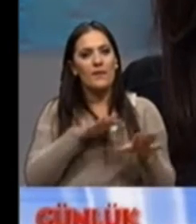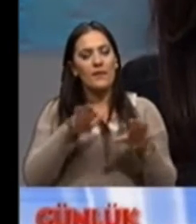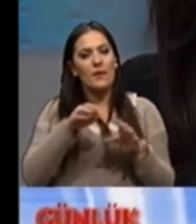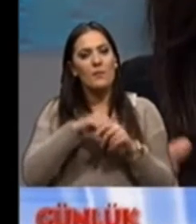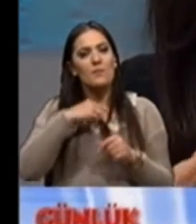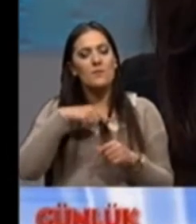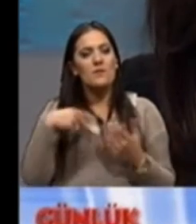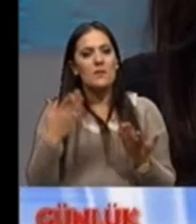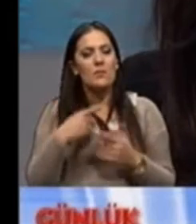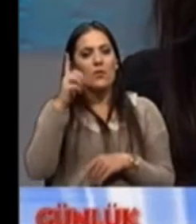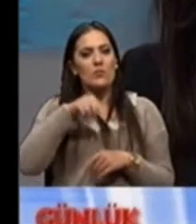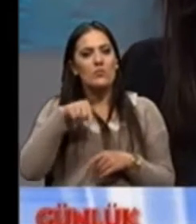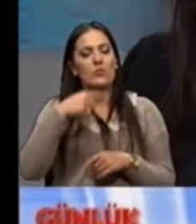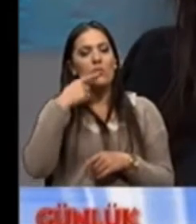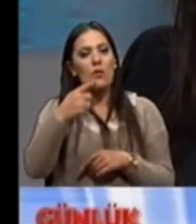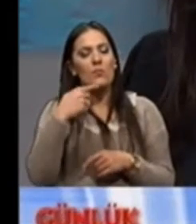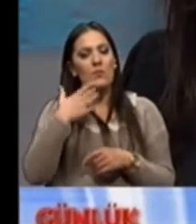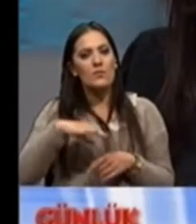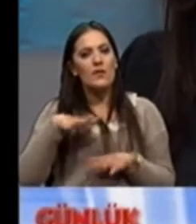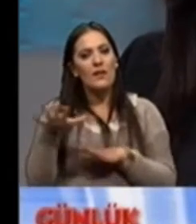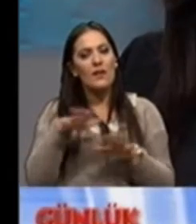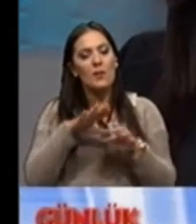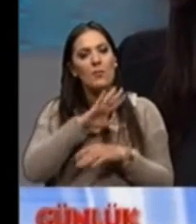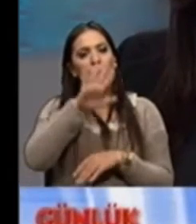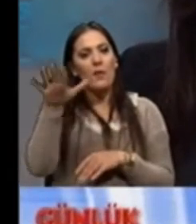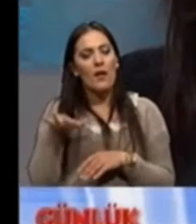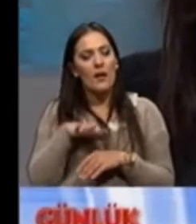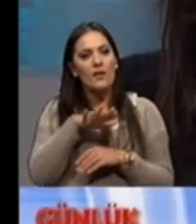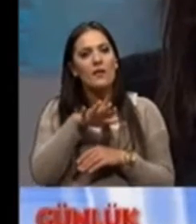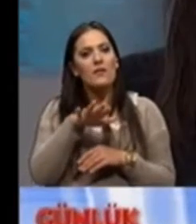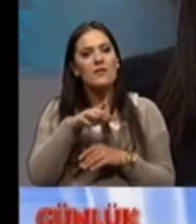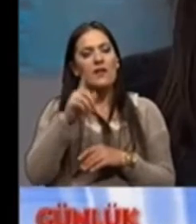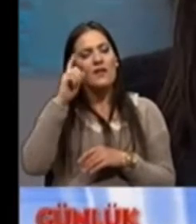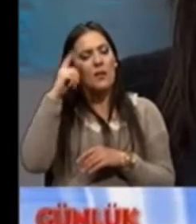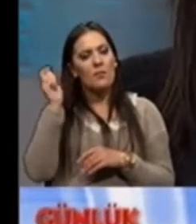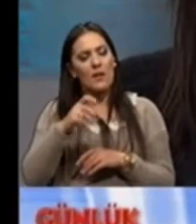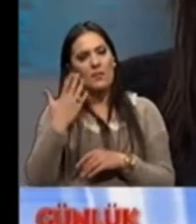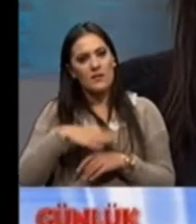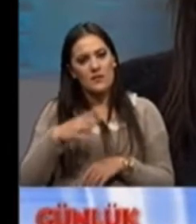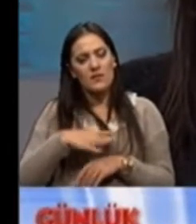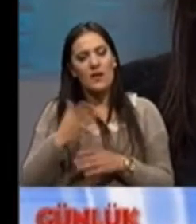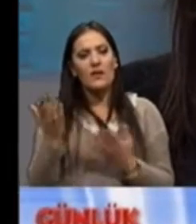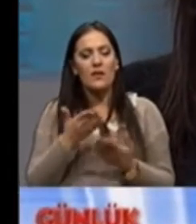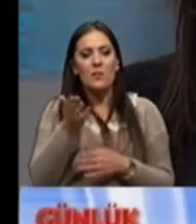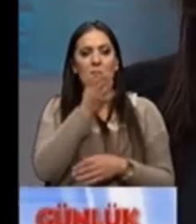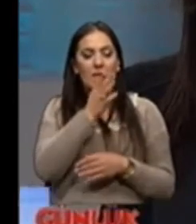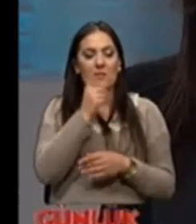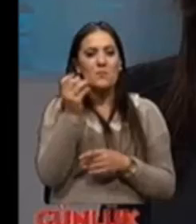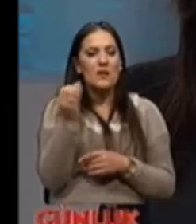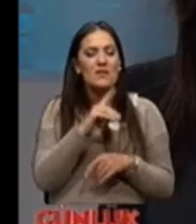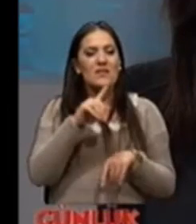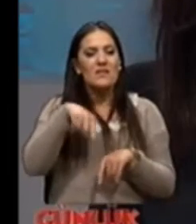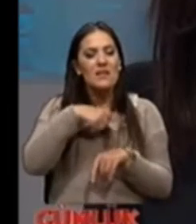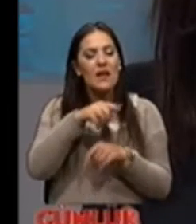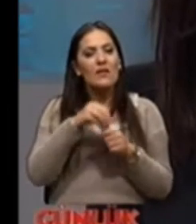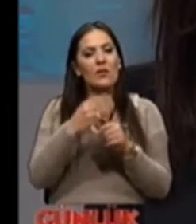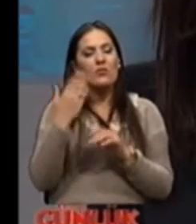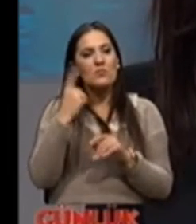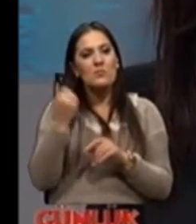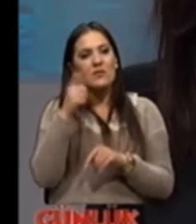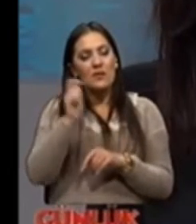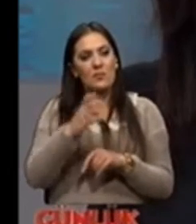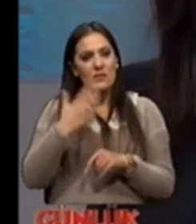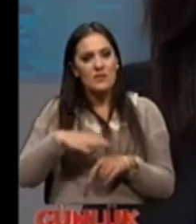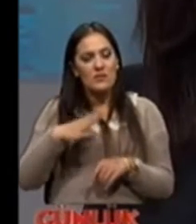şunu söylemek istiyorum. Yani depremleri herkes tahmin etmek ister. Ya da hani bilinsin, birkaç saniye öncesinden de bir şeyler yapılsın ister. Çok ciddi